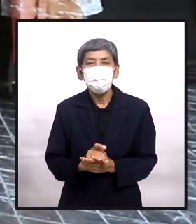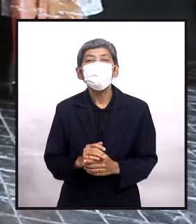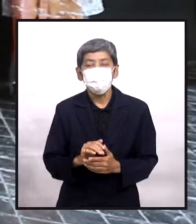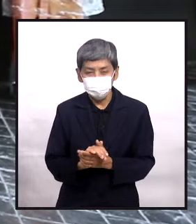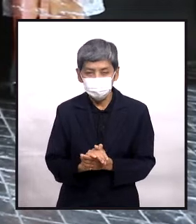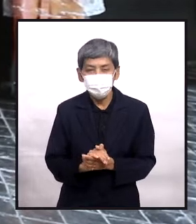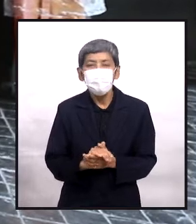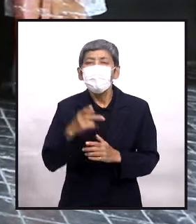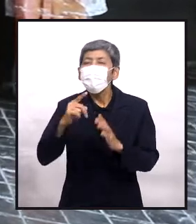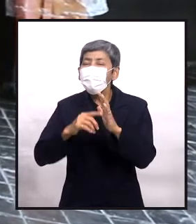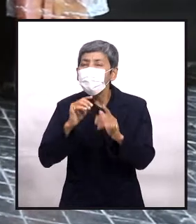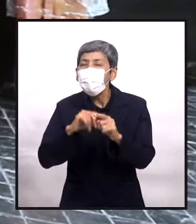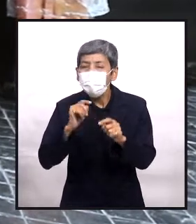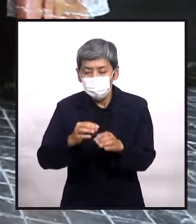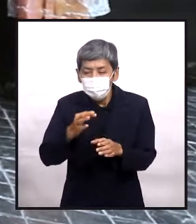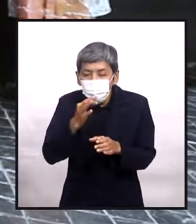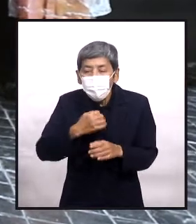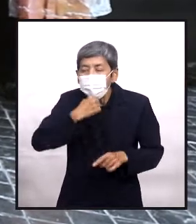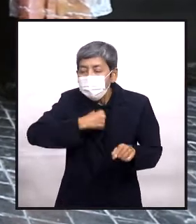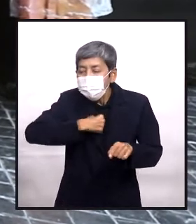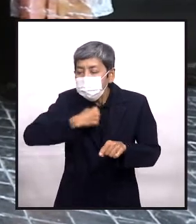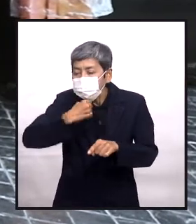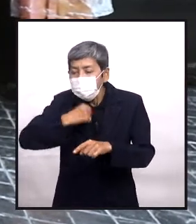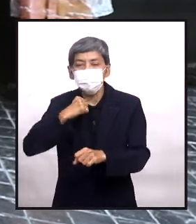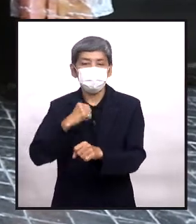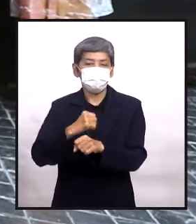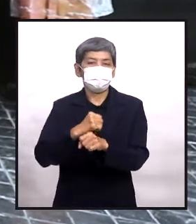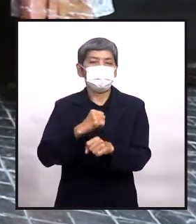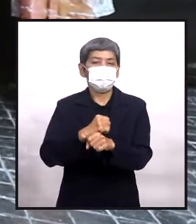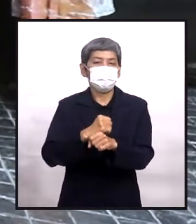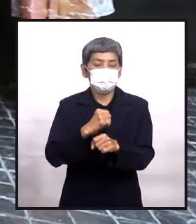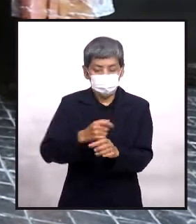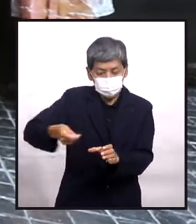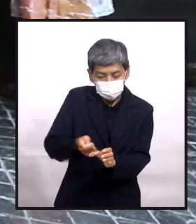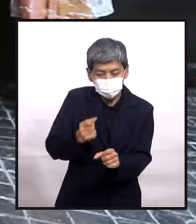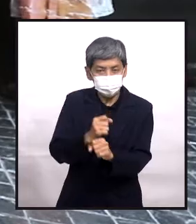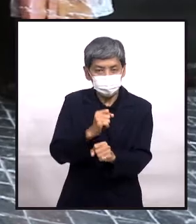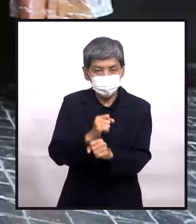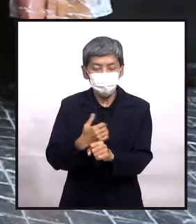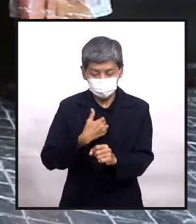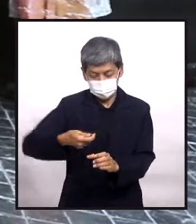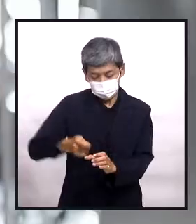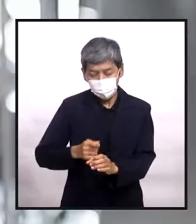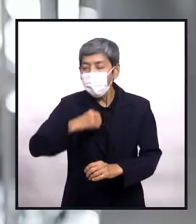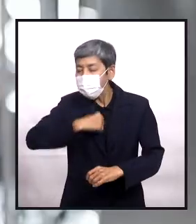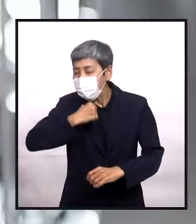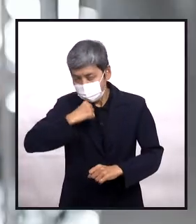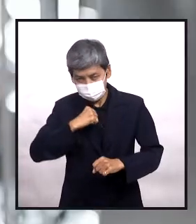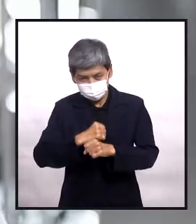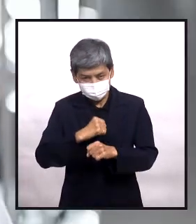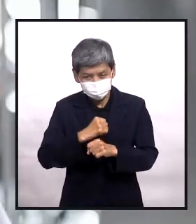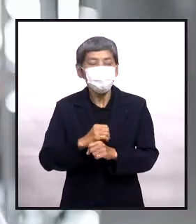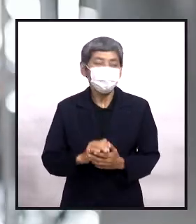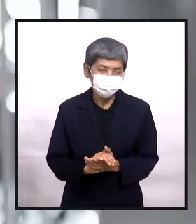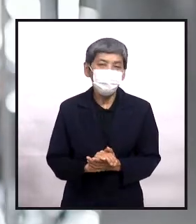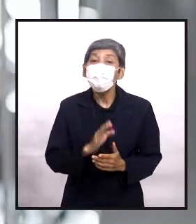ไรนะ บาริสต้า ป้าทำไมอะคะ ก็คือจะเป็นผู้สูงอายุหมดเลยที่มาเป็นบาริสต้าที่ชงนะพวกบ